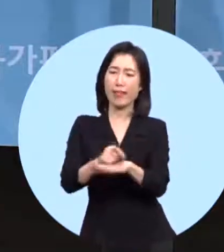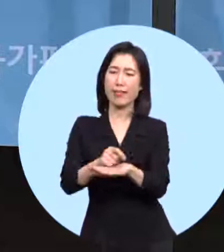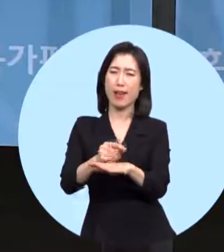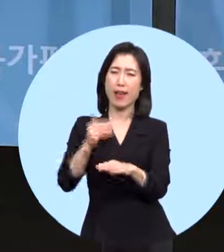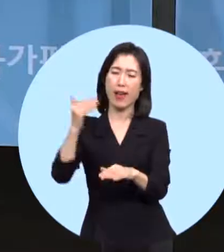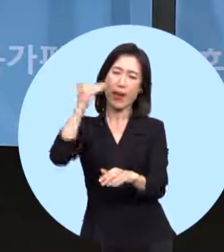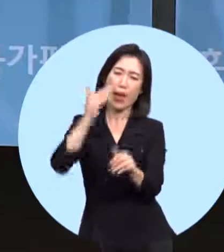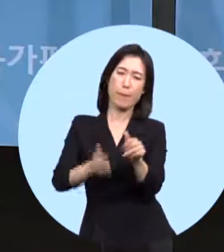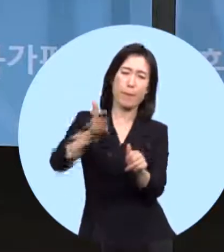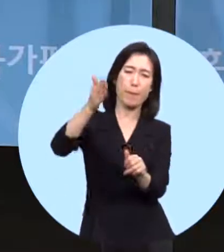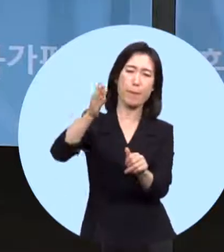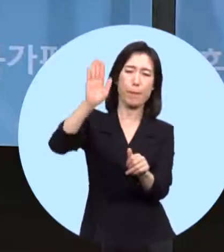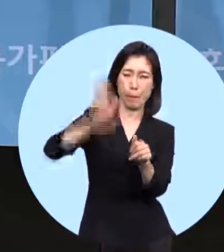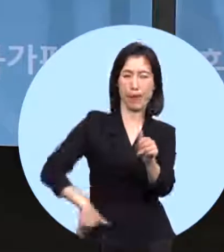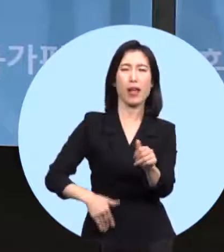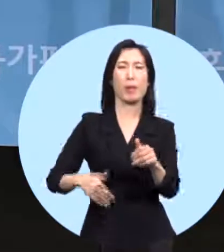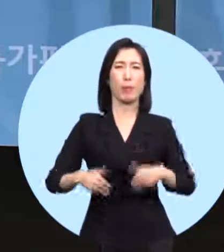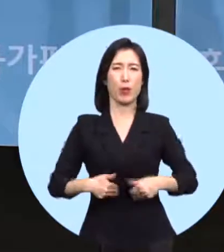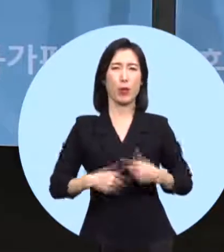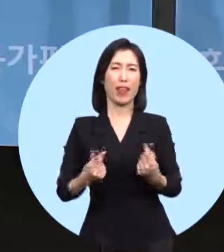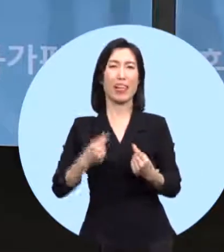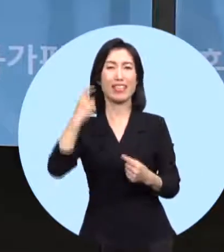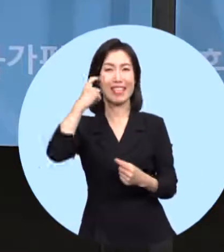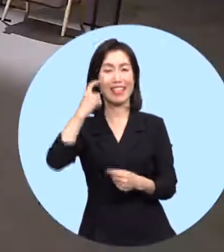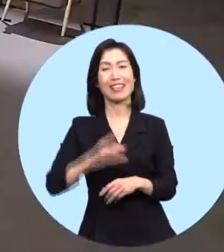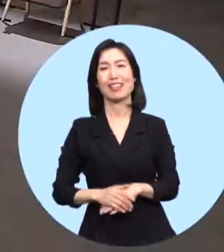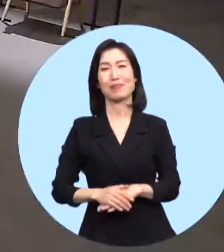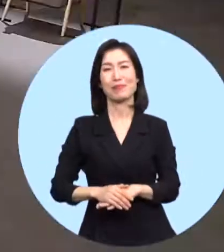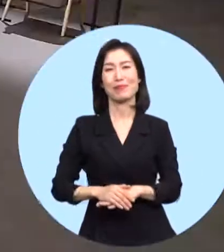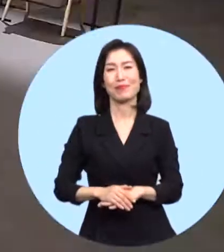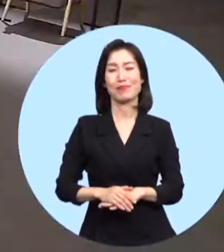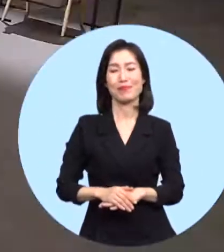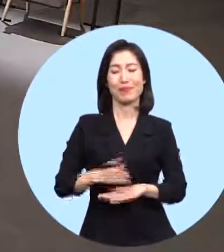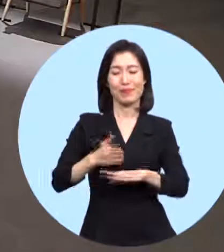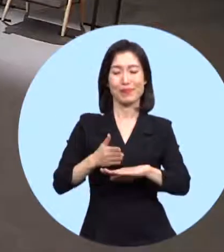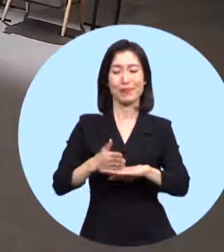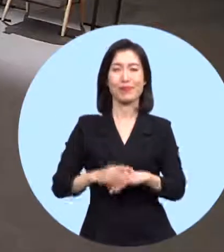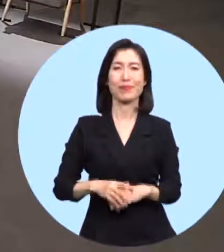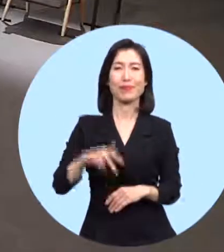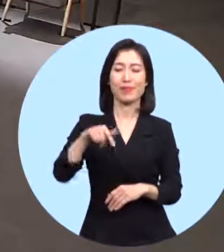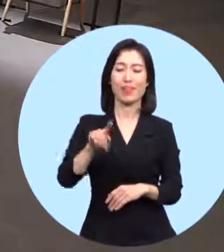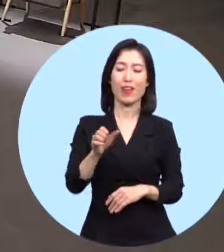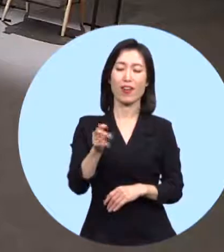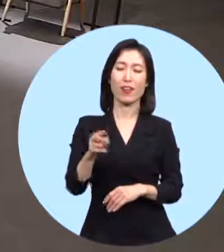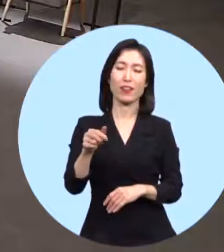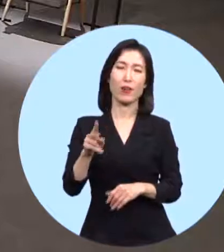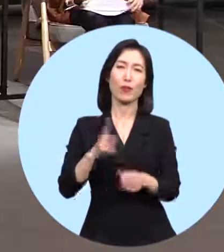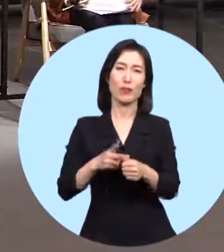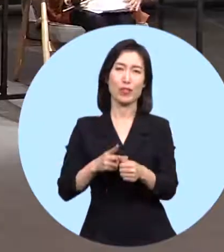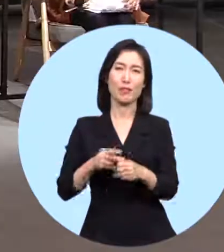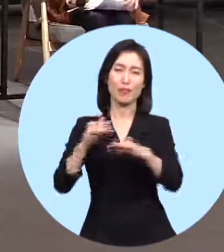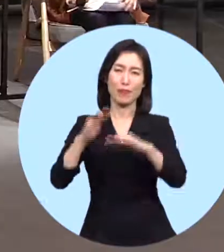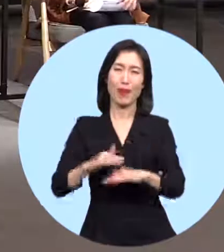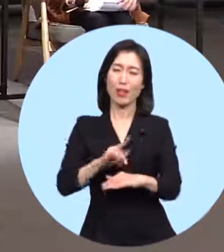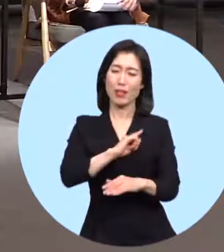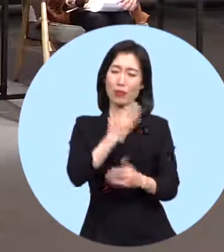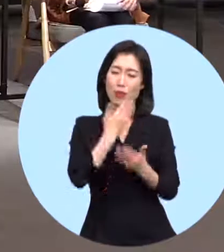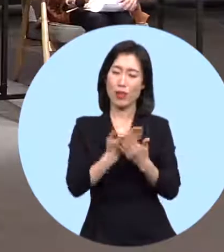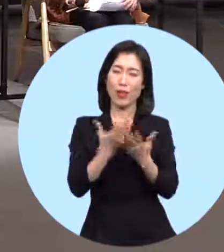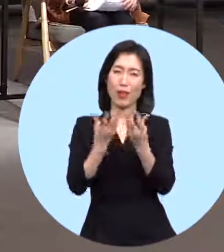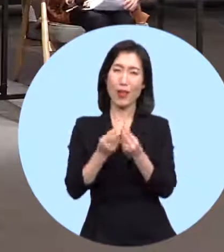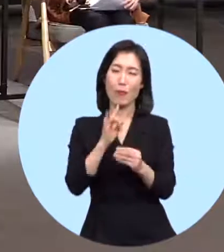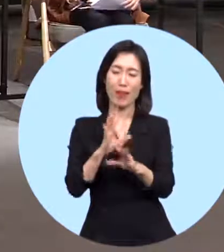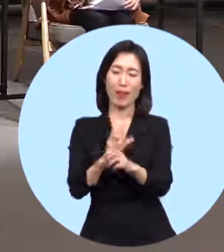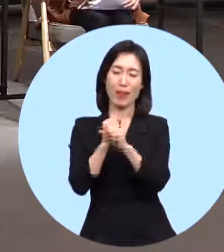정책이 없어졌으면 좋겠다라는 말씀으로 마치겠습니다. 네, 정현경 교수님 감사합니다. 아주